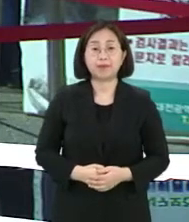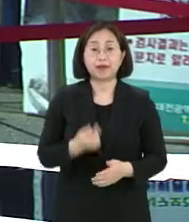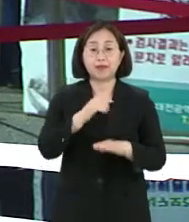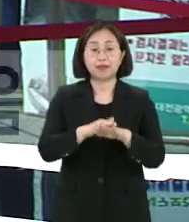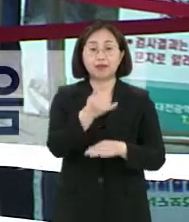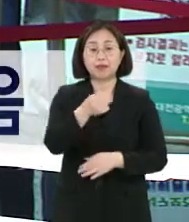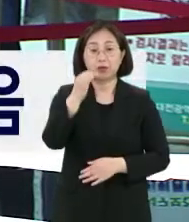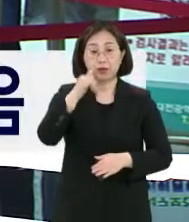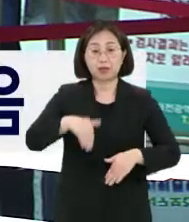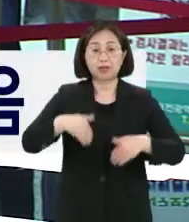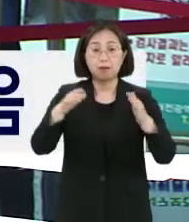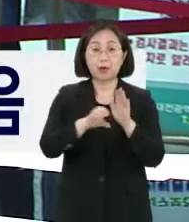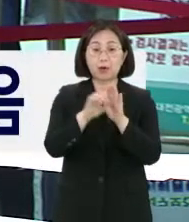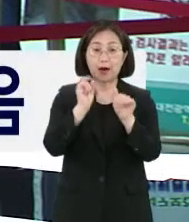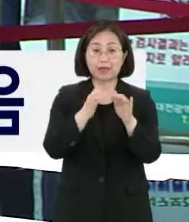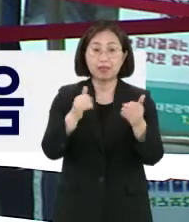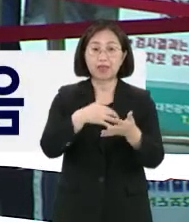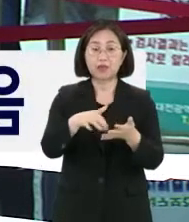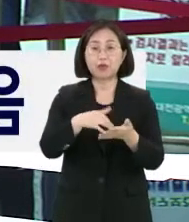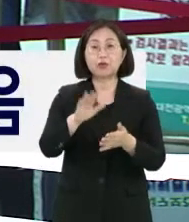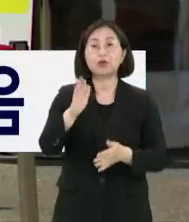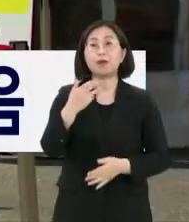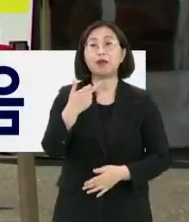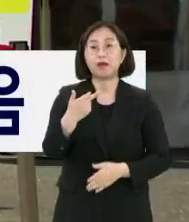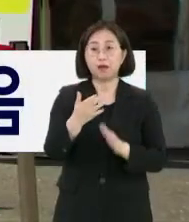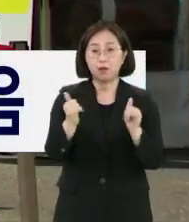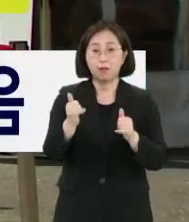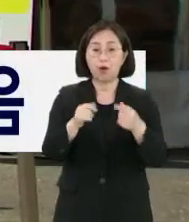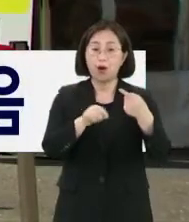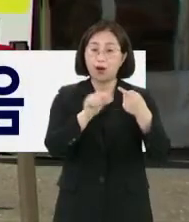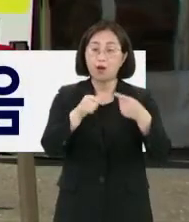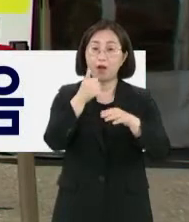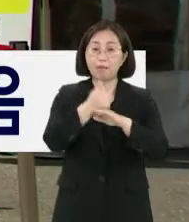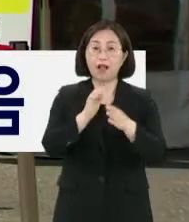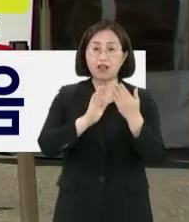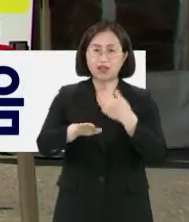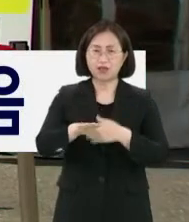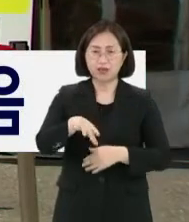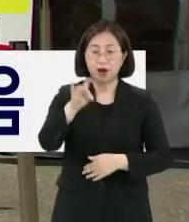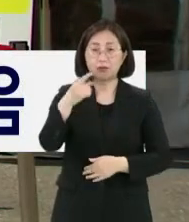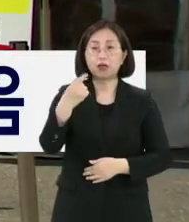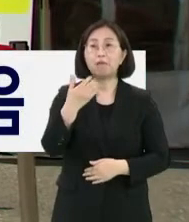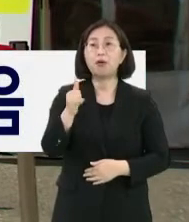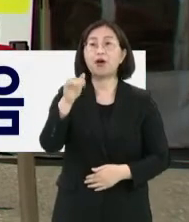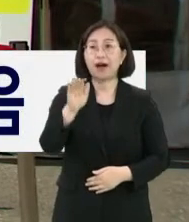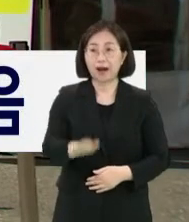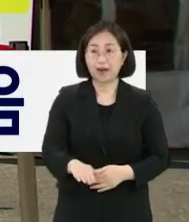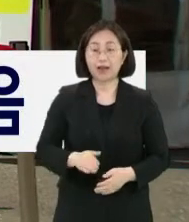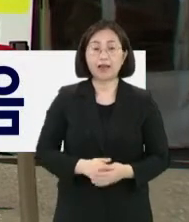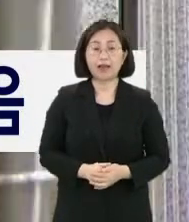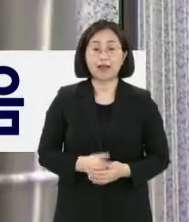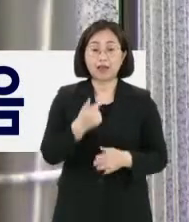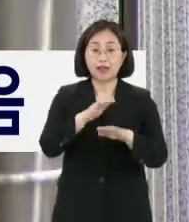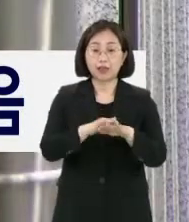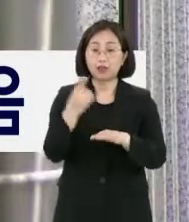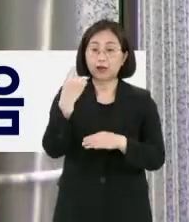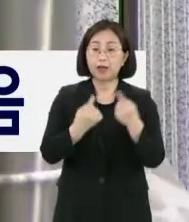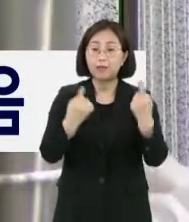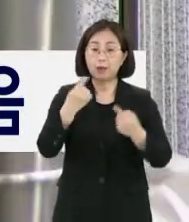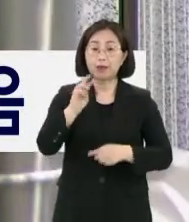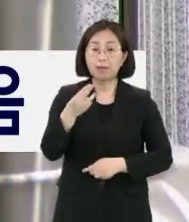대전과 세종, 충남의 신규 확진자는 917명으로 지난 1월 말 이후 처음으로 1,000명 아래로 떨어졌습니다. 대전은